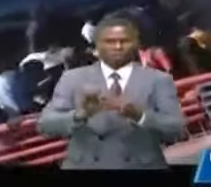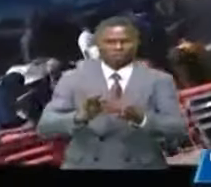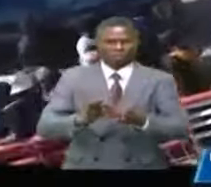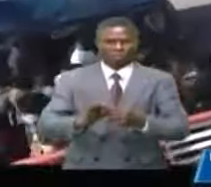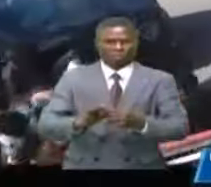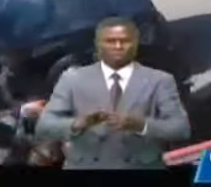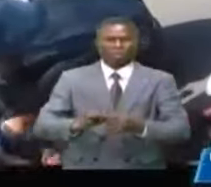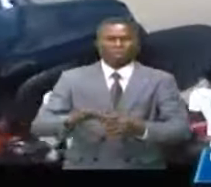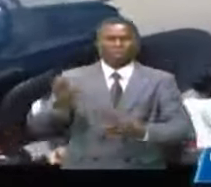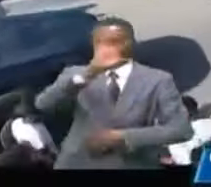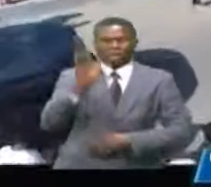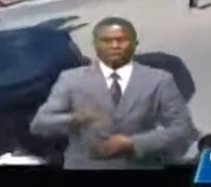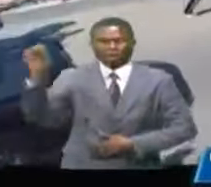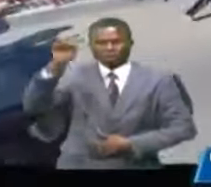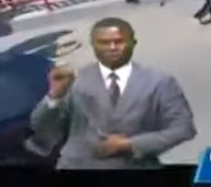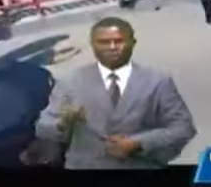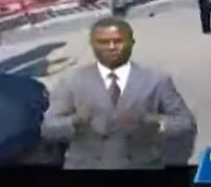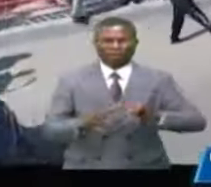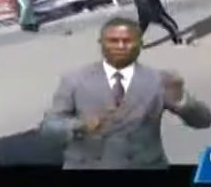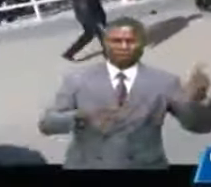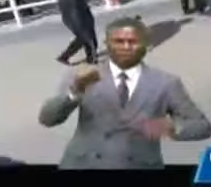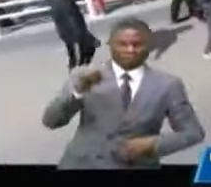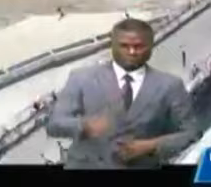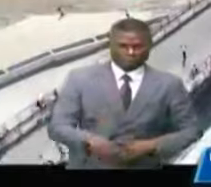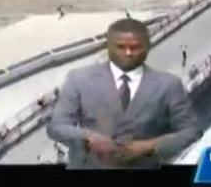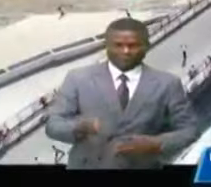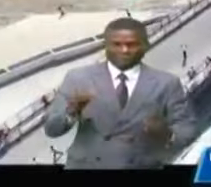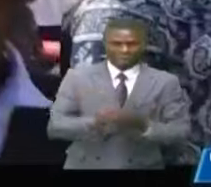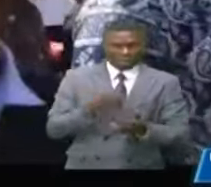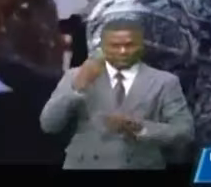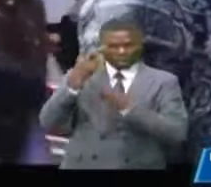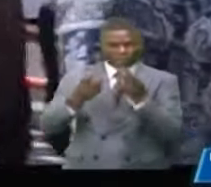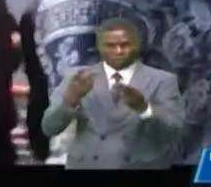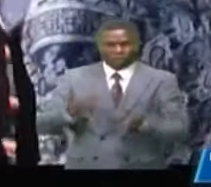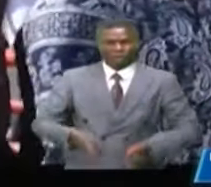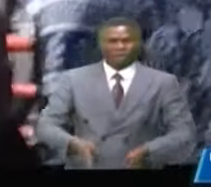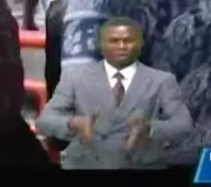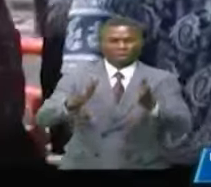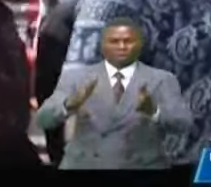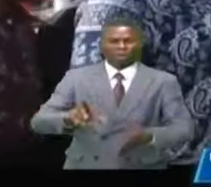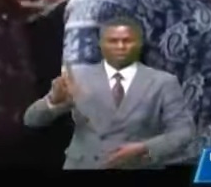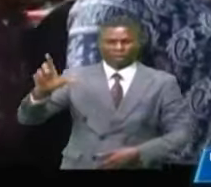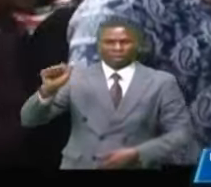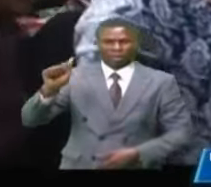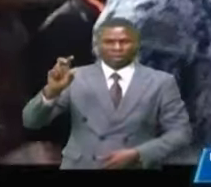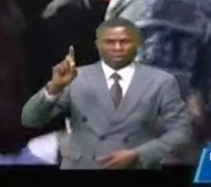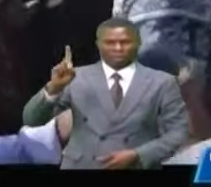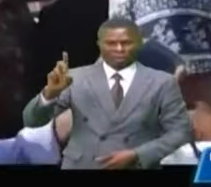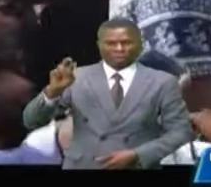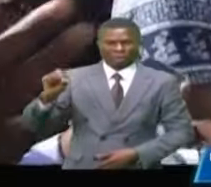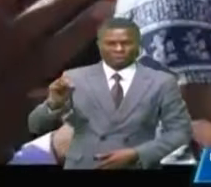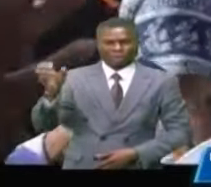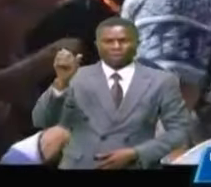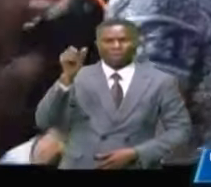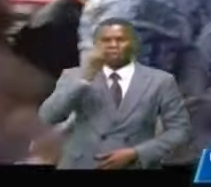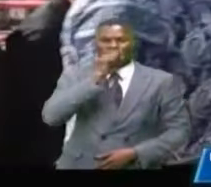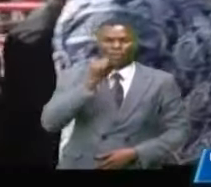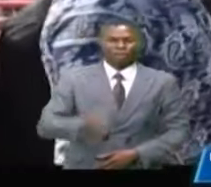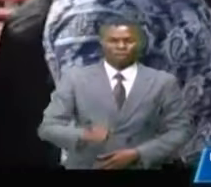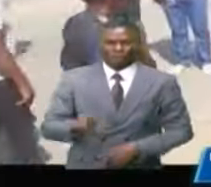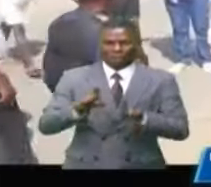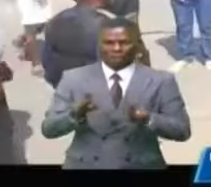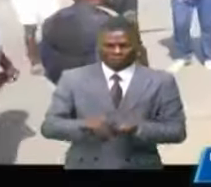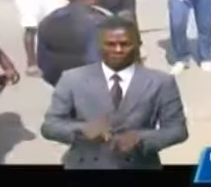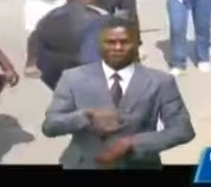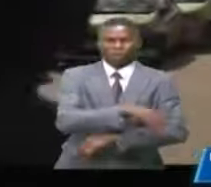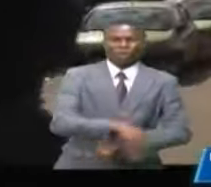de Selembao à ces quartiers. Ensuite, il a pris l'itinéraire des avenues Landou, Chaba, Ngiringiri et Lengessa